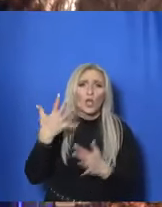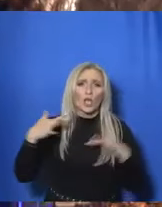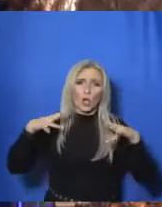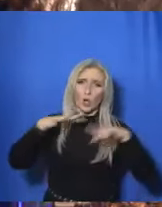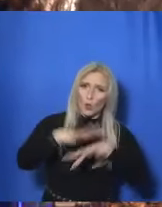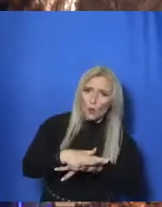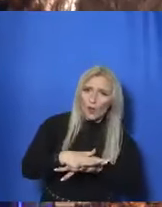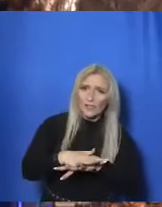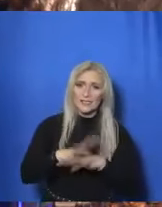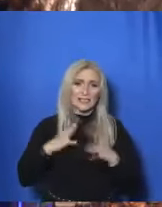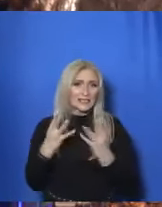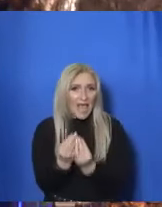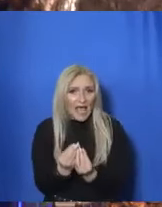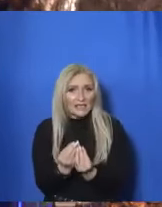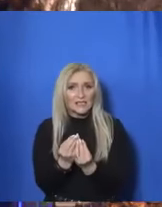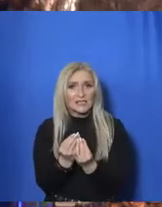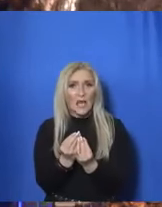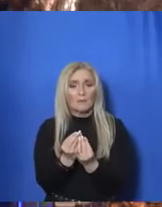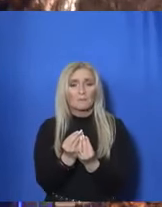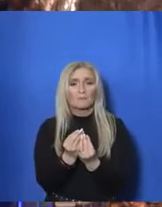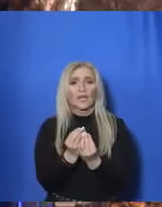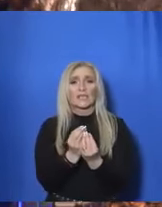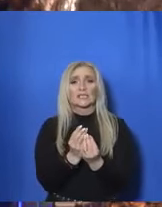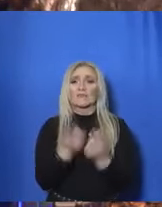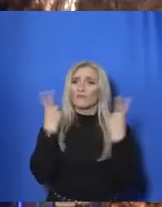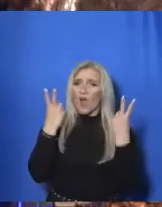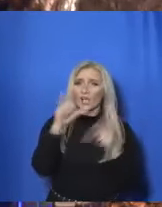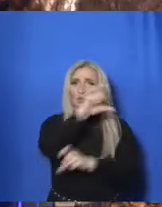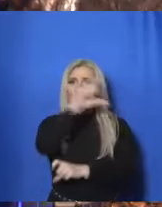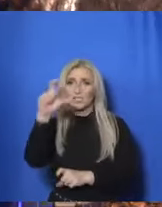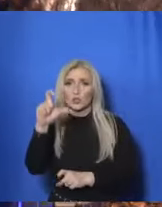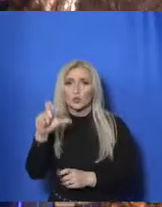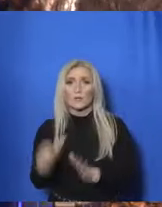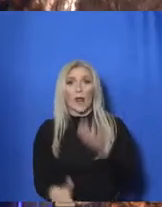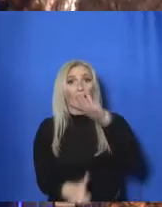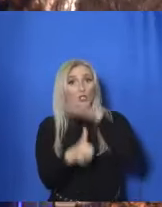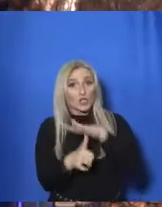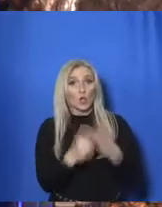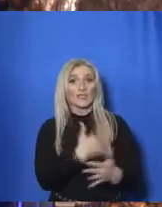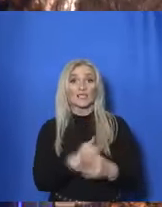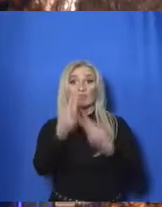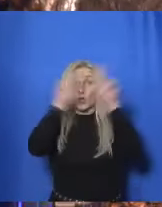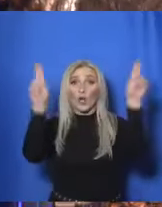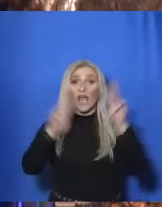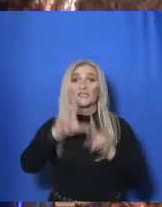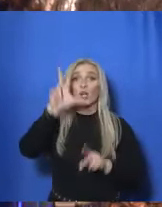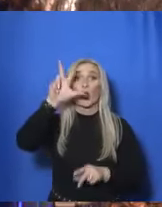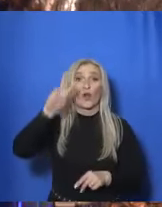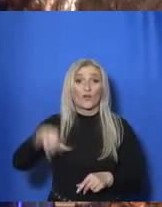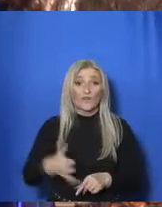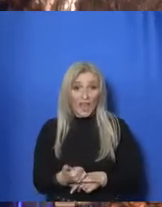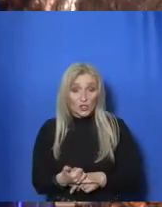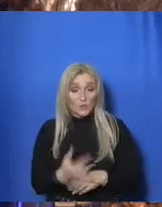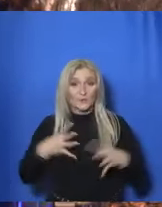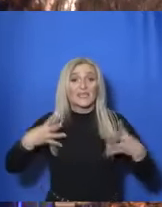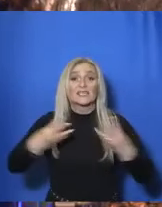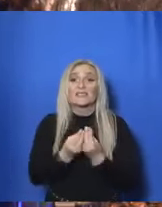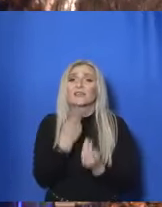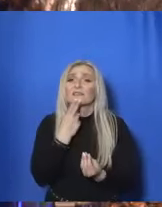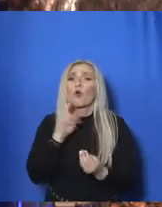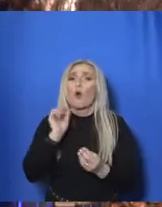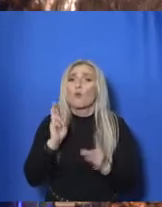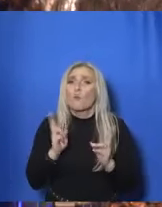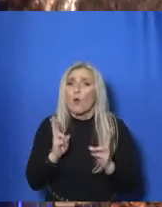kohezijom, zajednica s respektabilnim institucijama na čelu sa Hrvatskim nacionalnim vijećem, zajednica koja